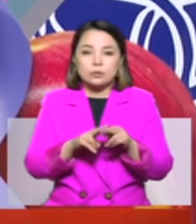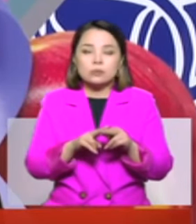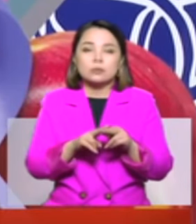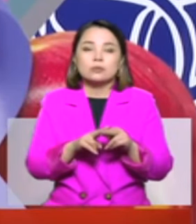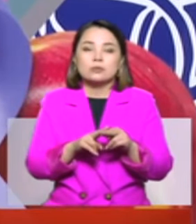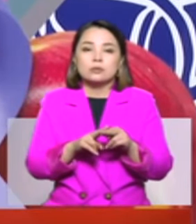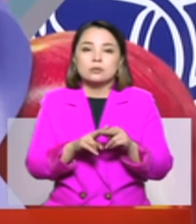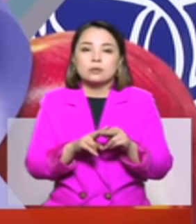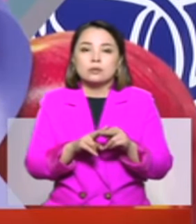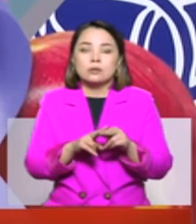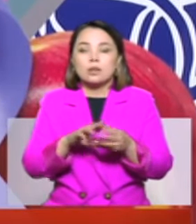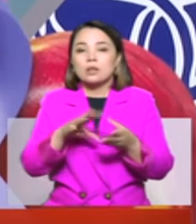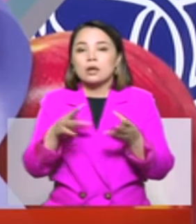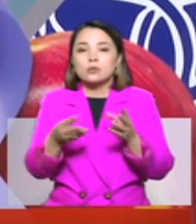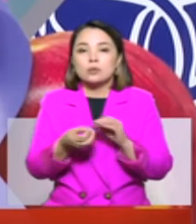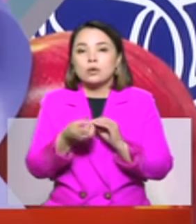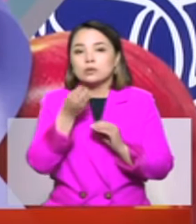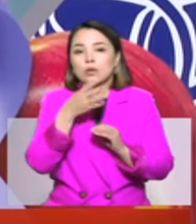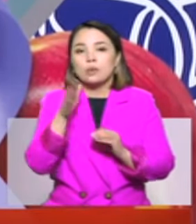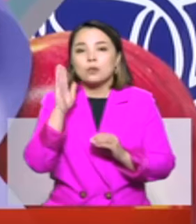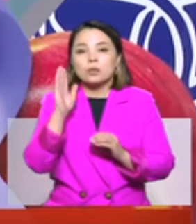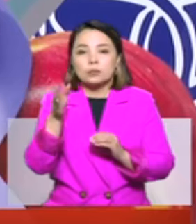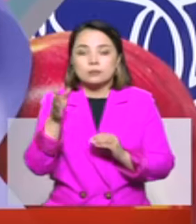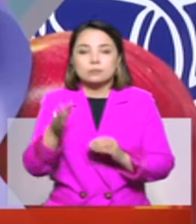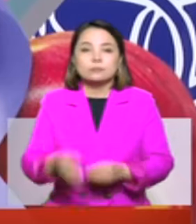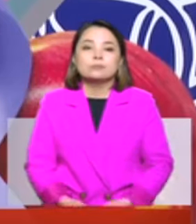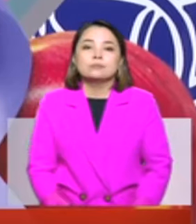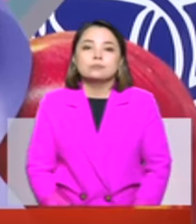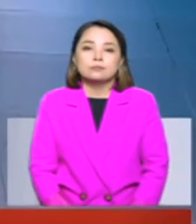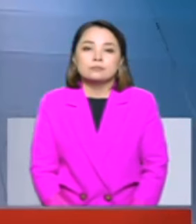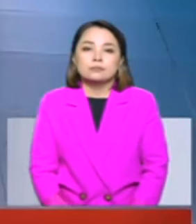сол нәтиже жақсы болады.